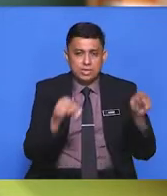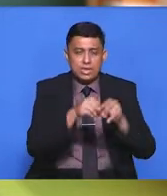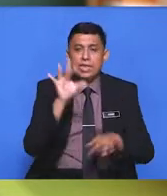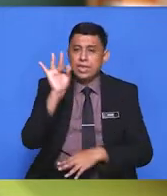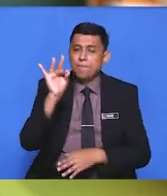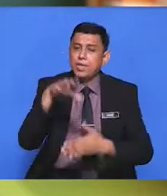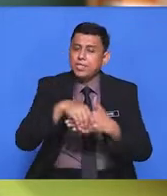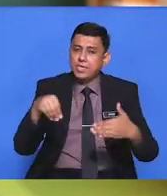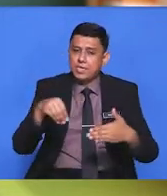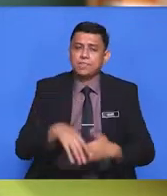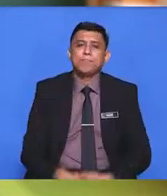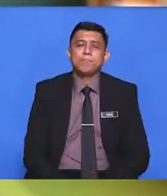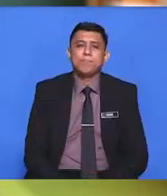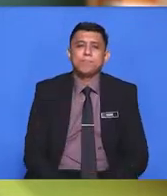RM8?